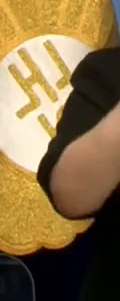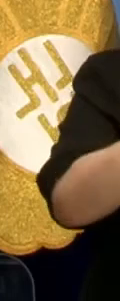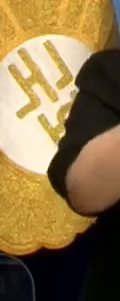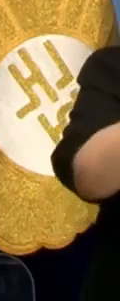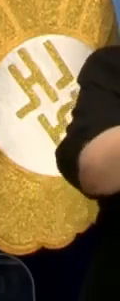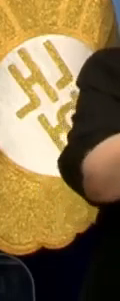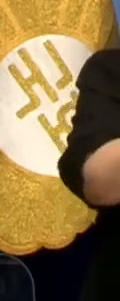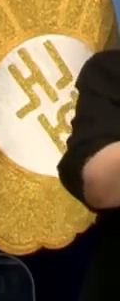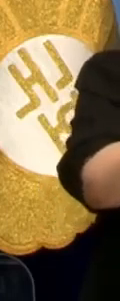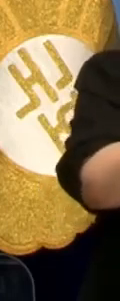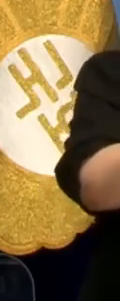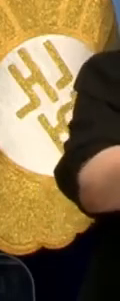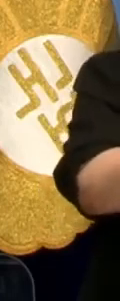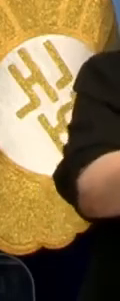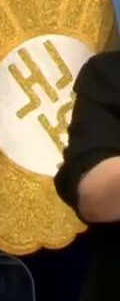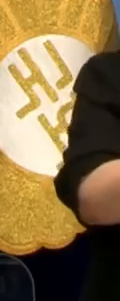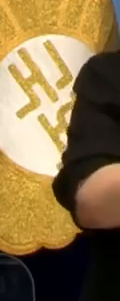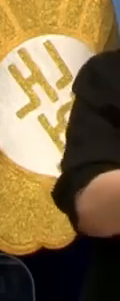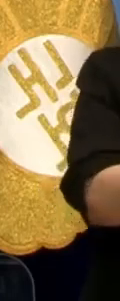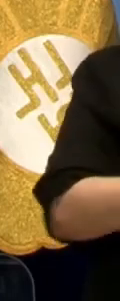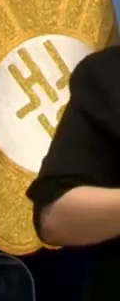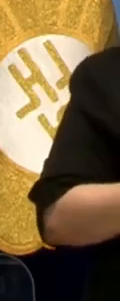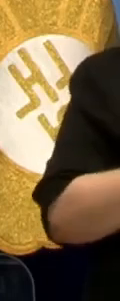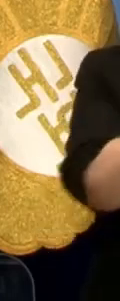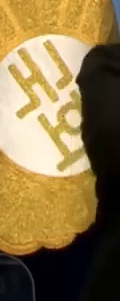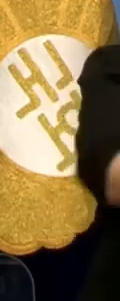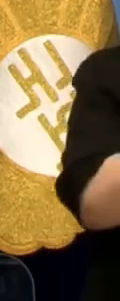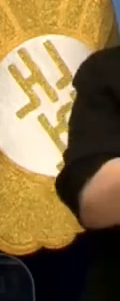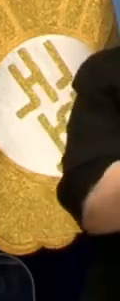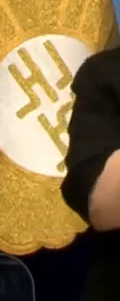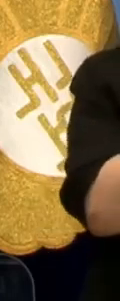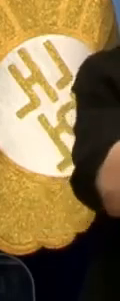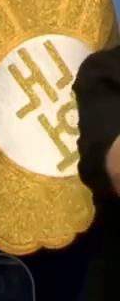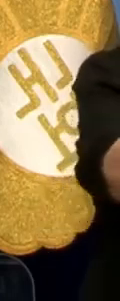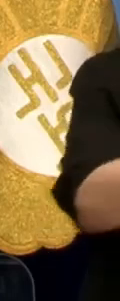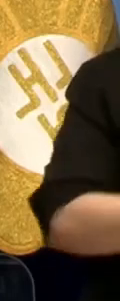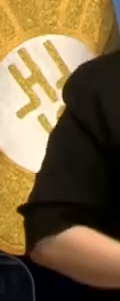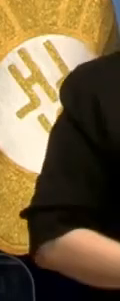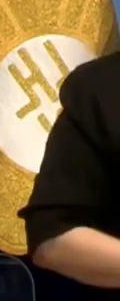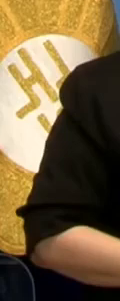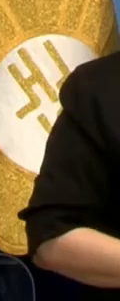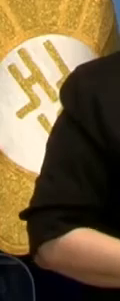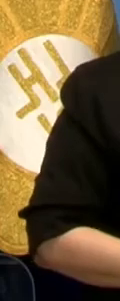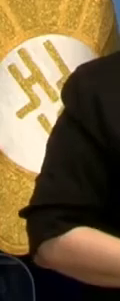점을 감안해서 미리 재원에 대한 말씀을 드리도록 하겠습니다.